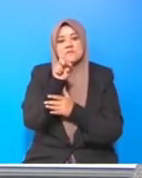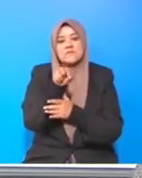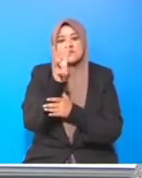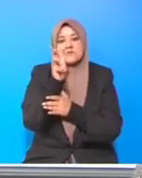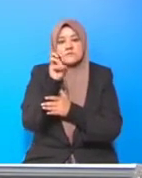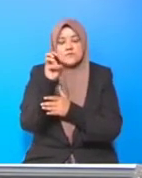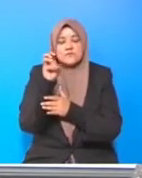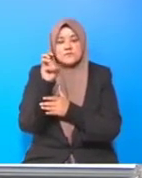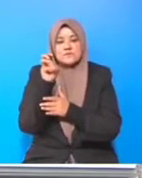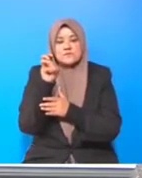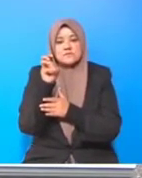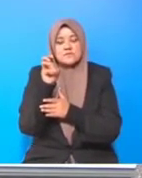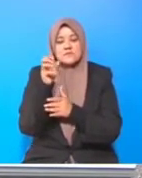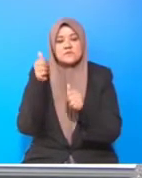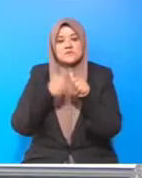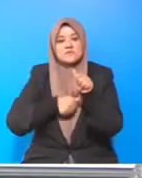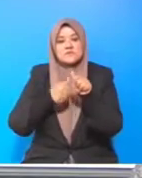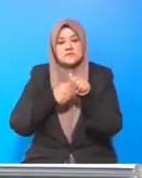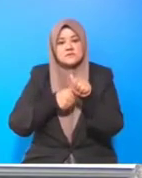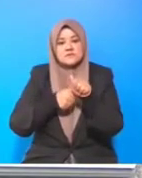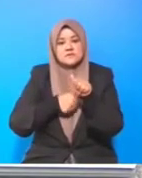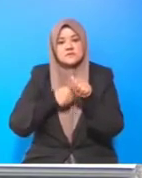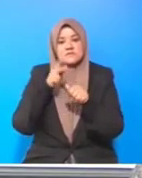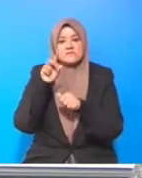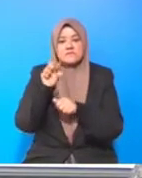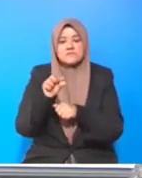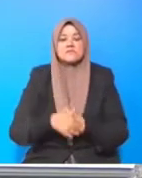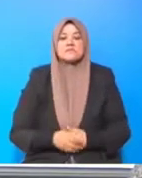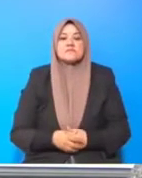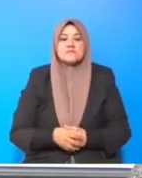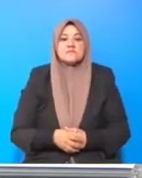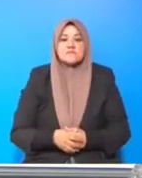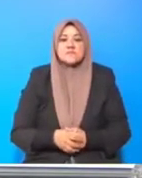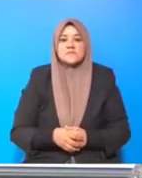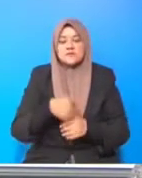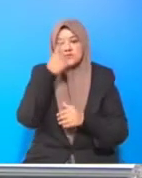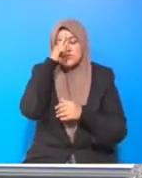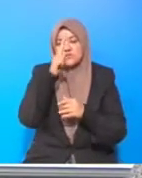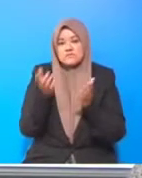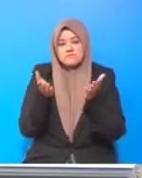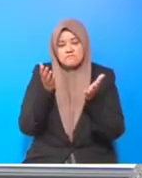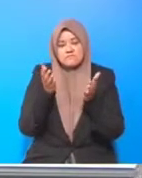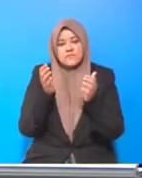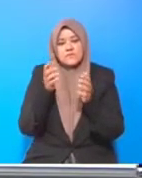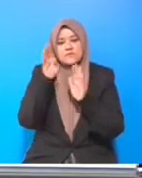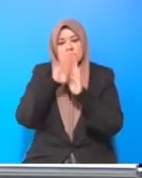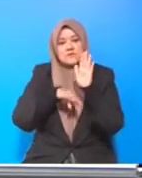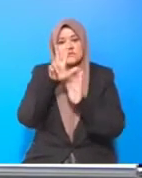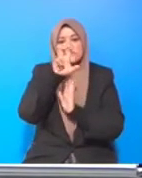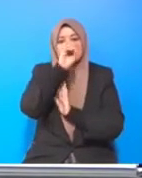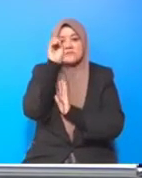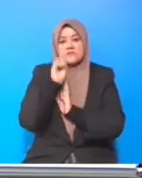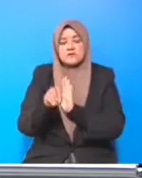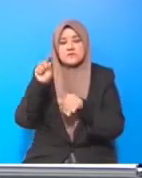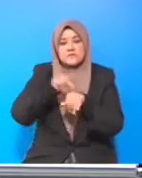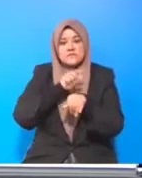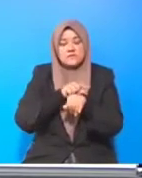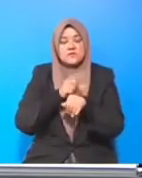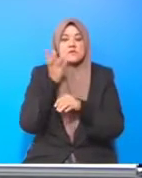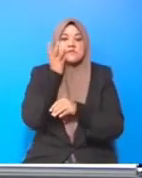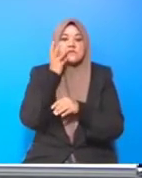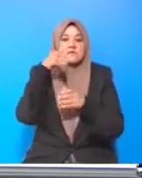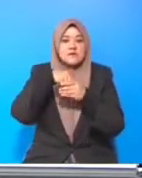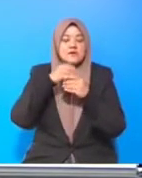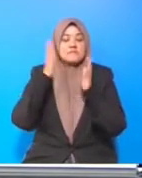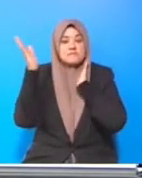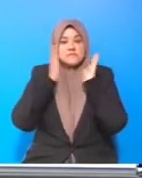60.sin setiap bagi setiap kg bagi menampung kekurangan 30 ratus penggunaan beras di dalam